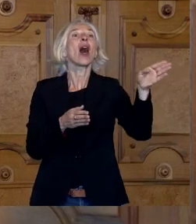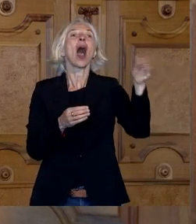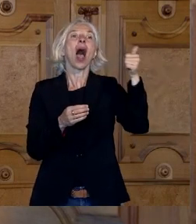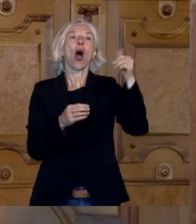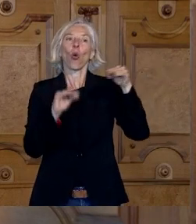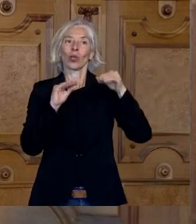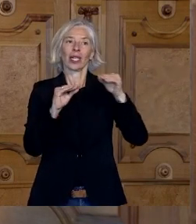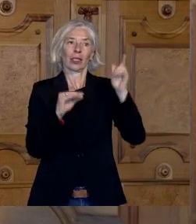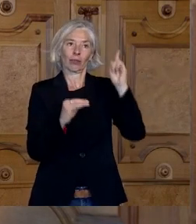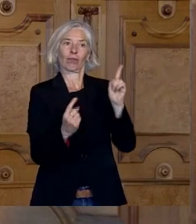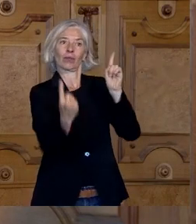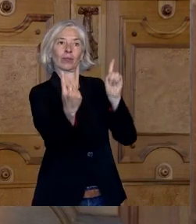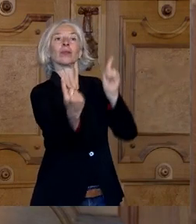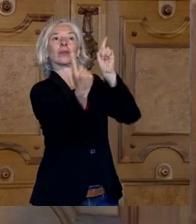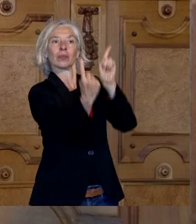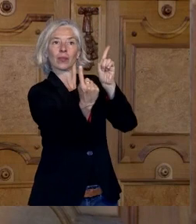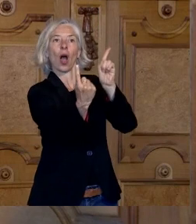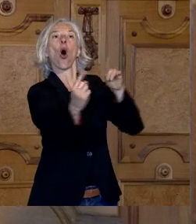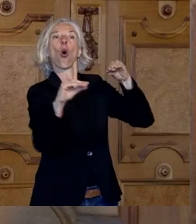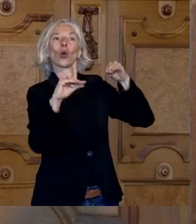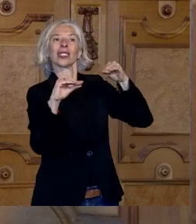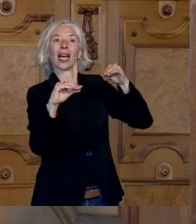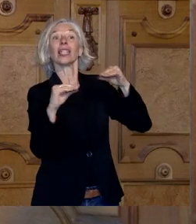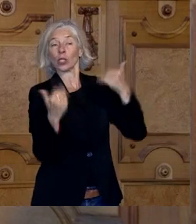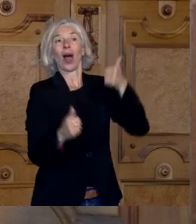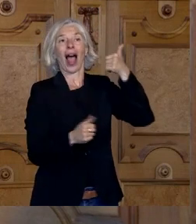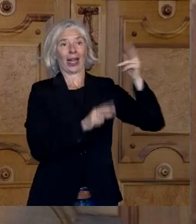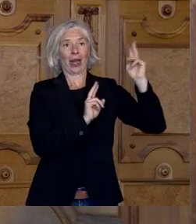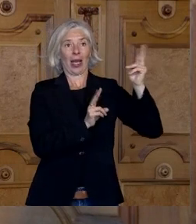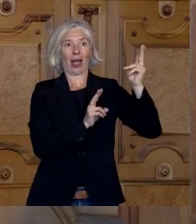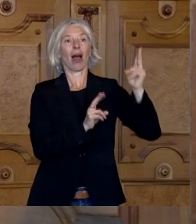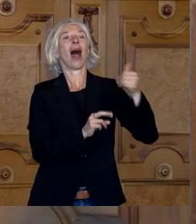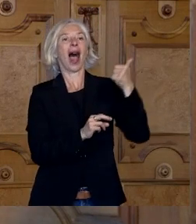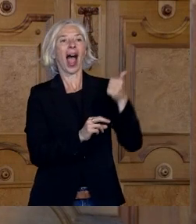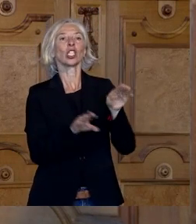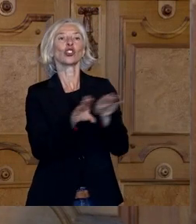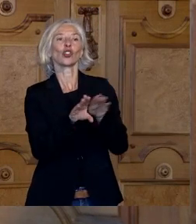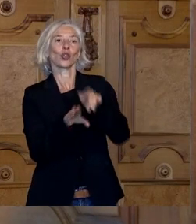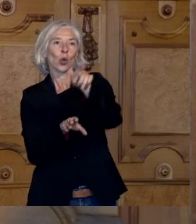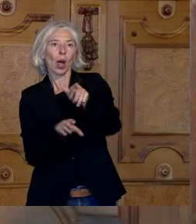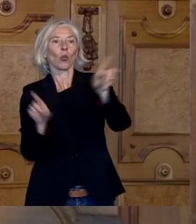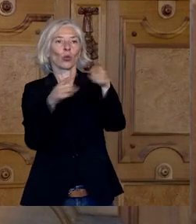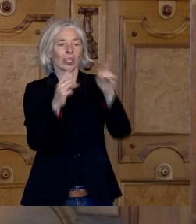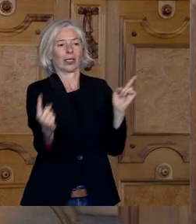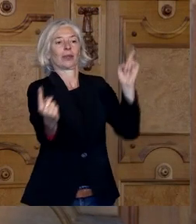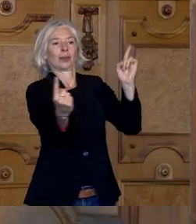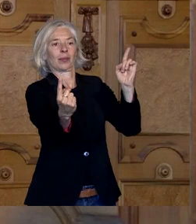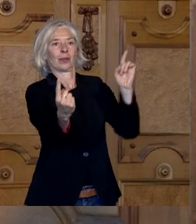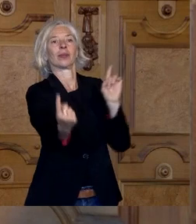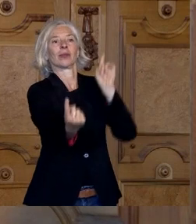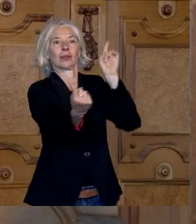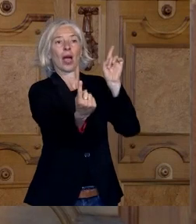geben. Aber wie gesagt, nur Einzelunterricht, also ein Schüler, eine Schülerin und eine Lehrkraft. Mehr wird dort